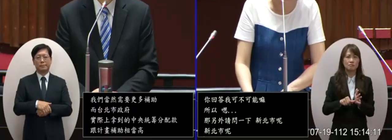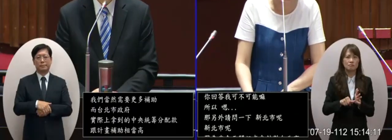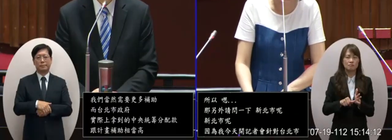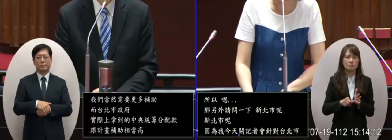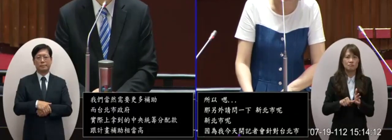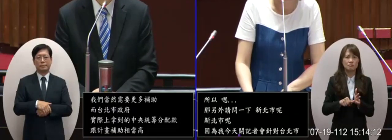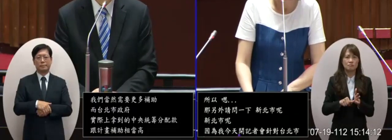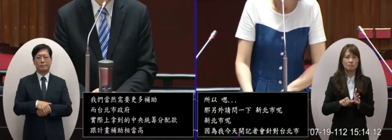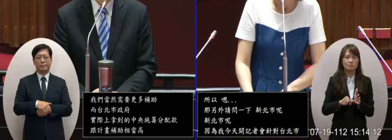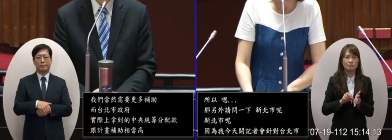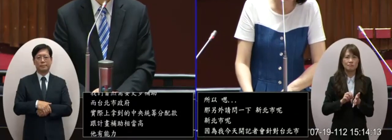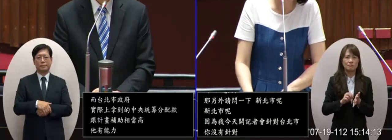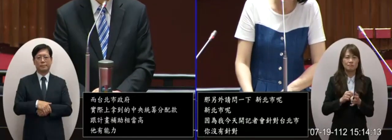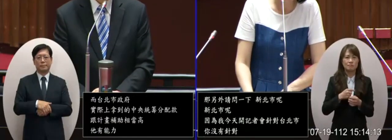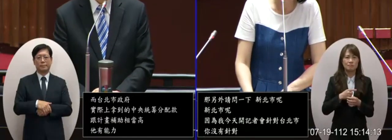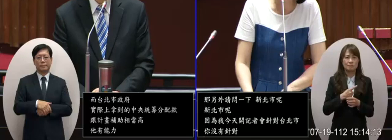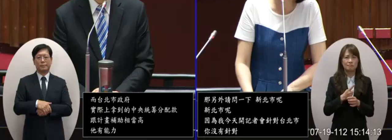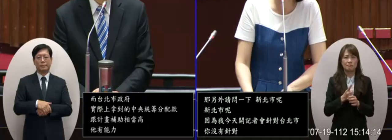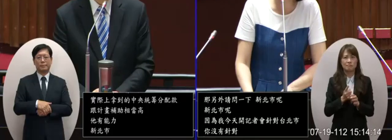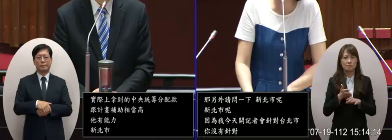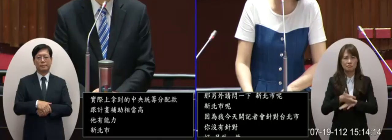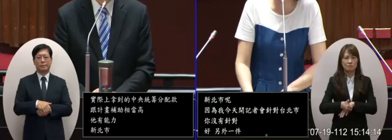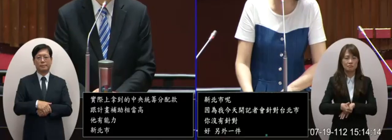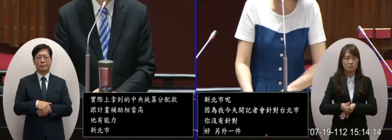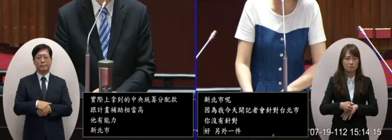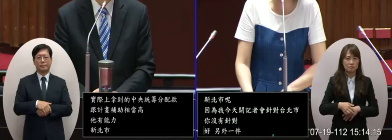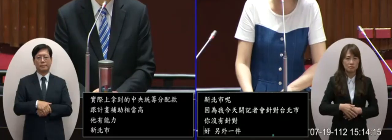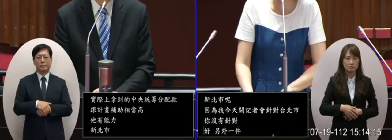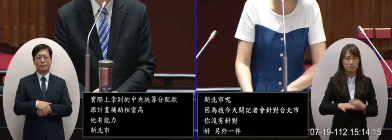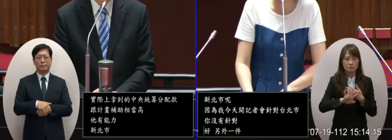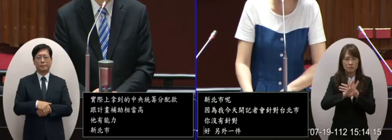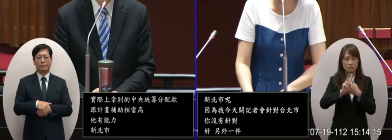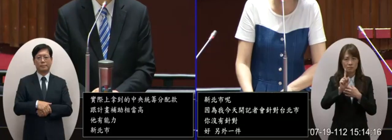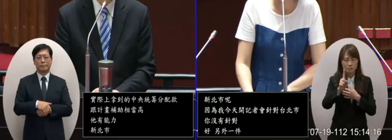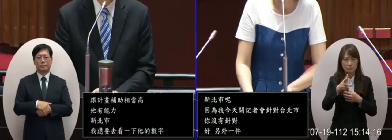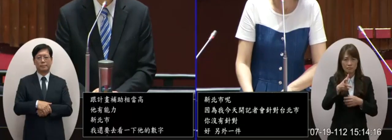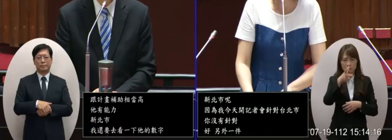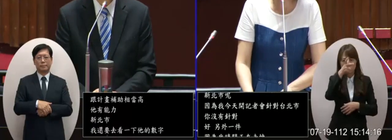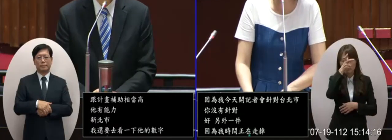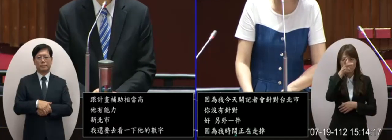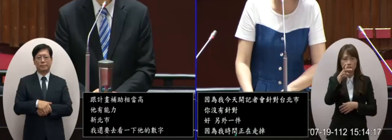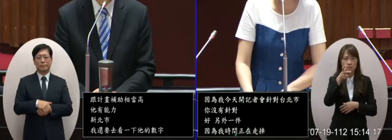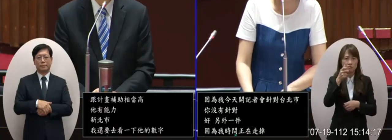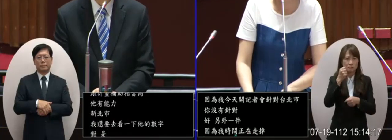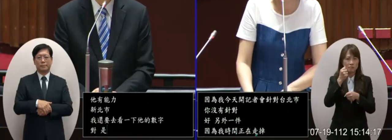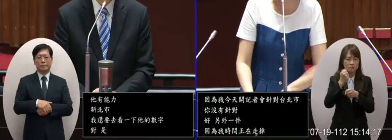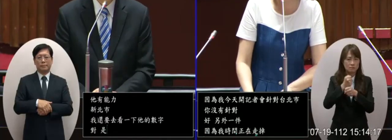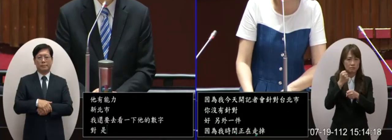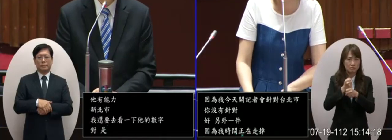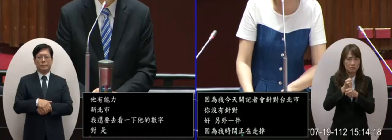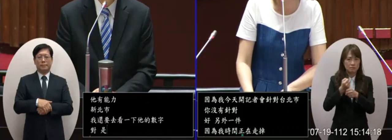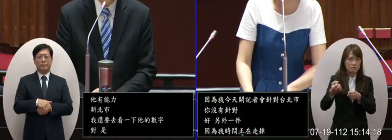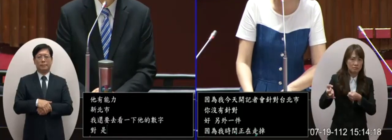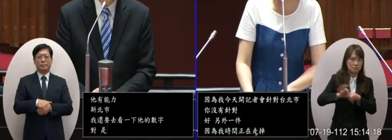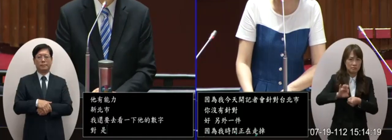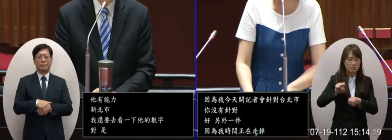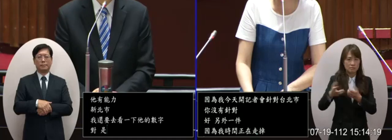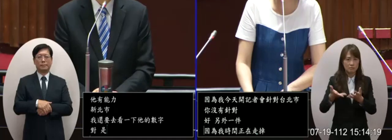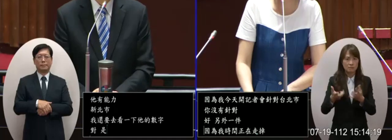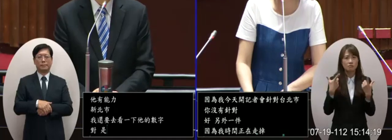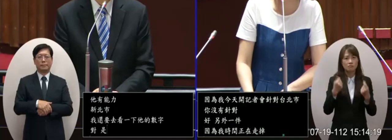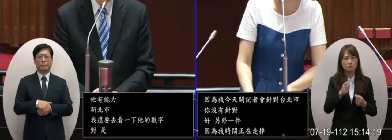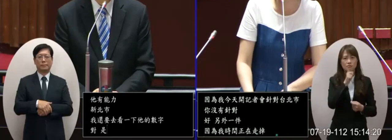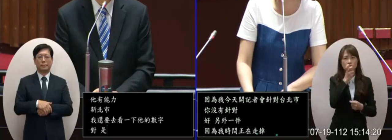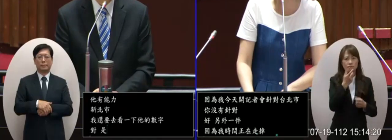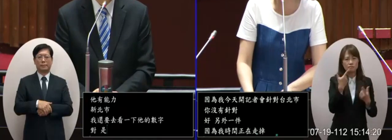正在走掉哈。然后另外一个就是警情加急的部分。这个部分本来中央也是答